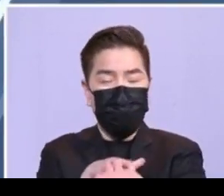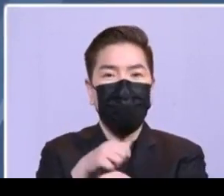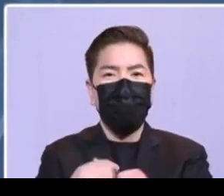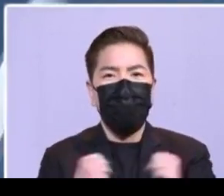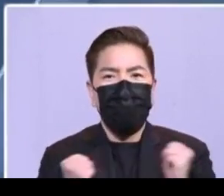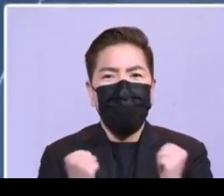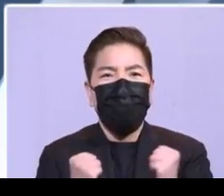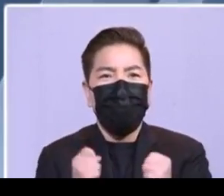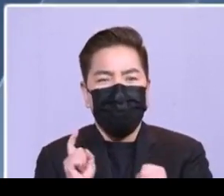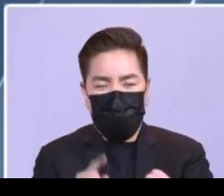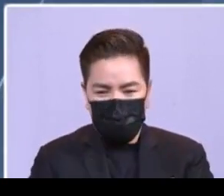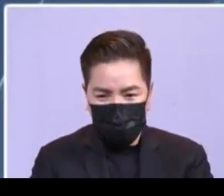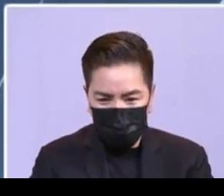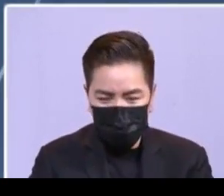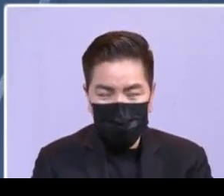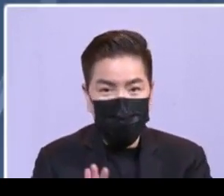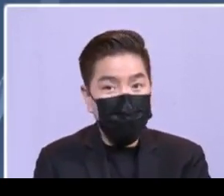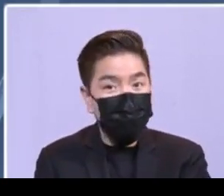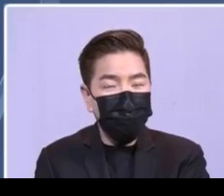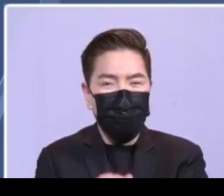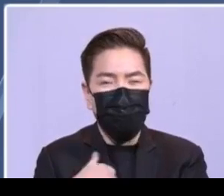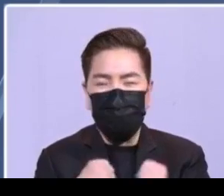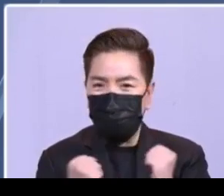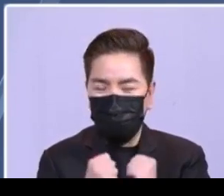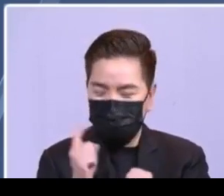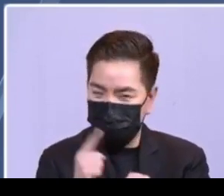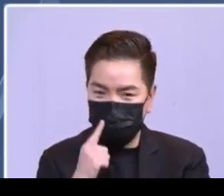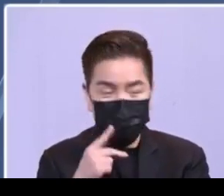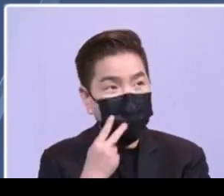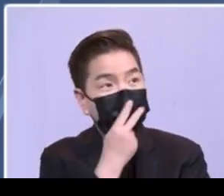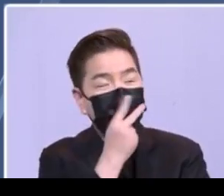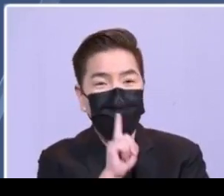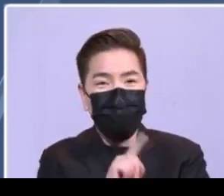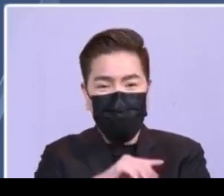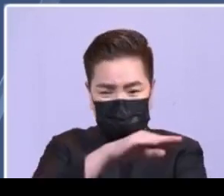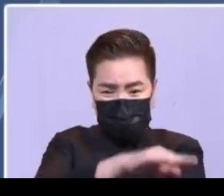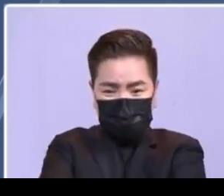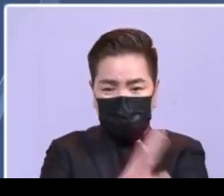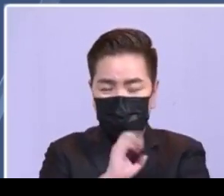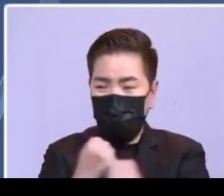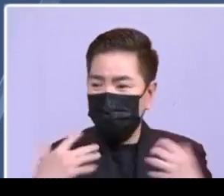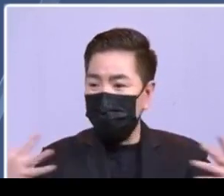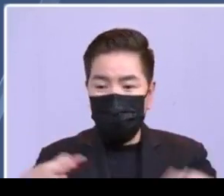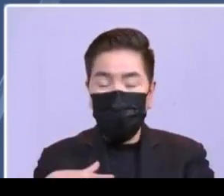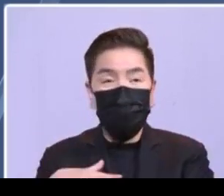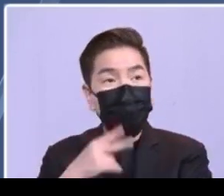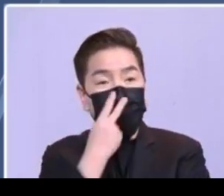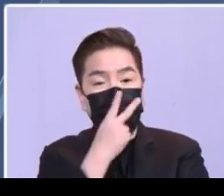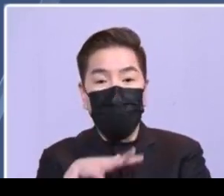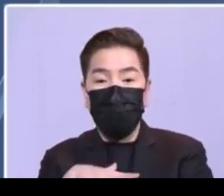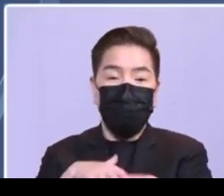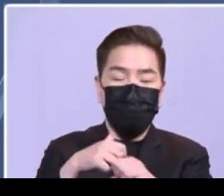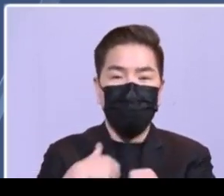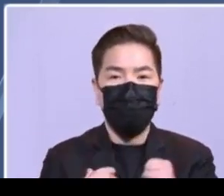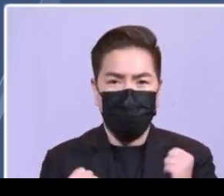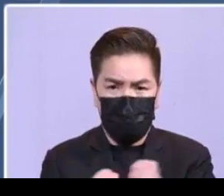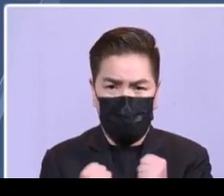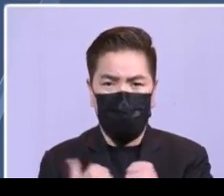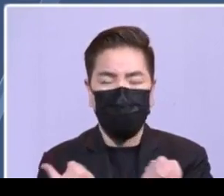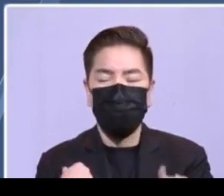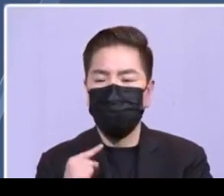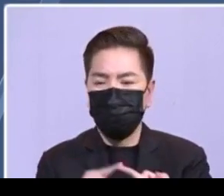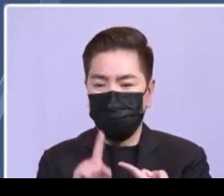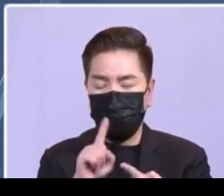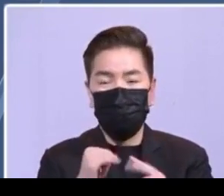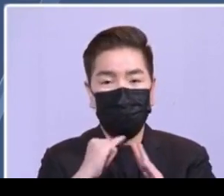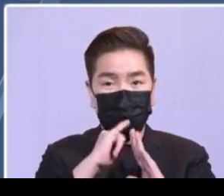ริงๆนะ ต้องเบรกก่อนต้องเบรกก่อนนะ ผมกลัวใจจริงๆว่าตรงนั้นเป็นสี่แยกด้วยไงรถมันจะเยอะด้วยนะฮะก็ถือว่าเป็นไอเดียที่หลายพื้น